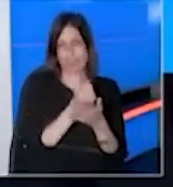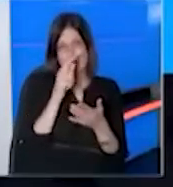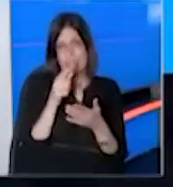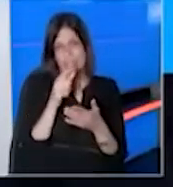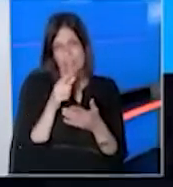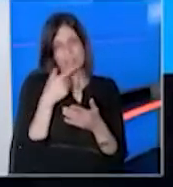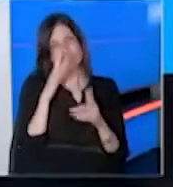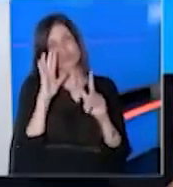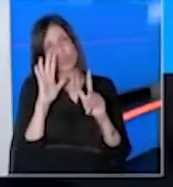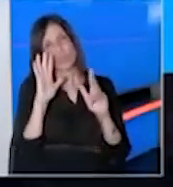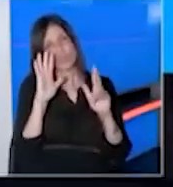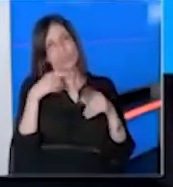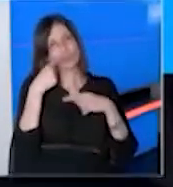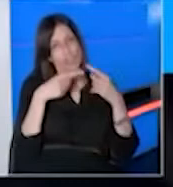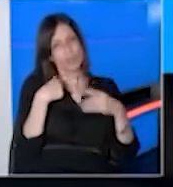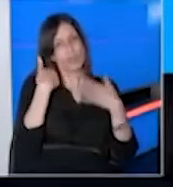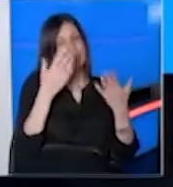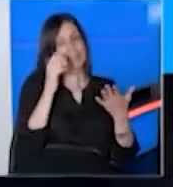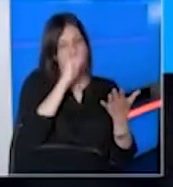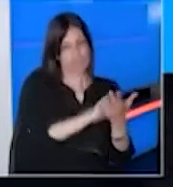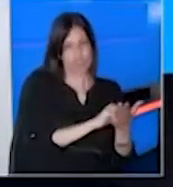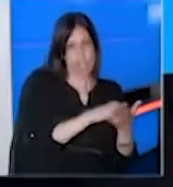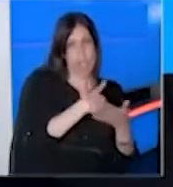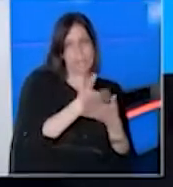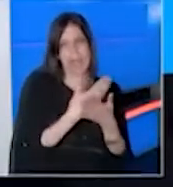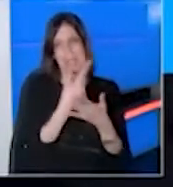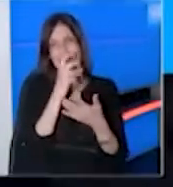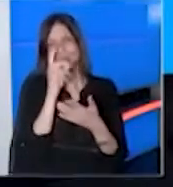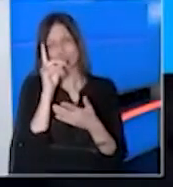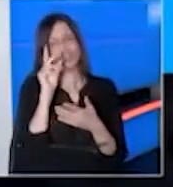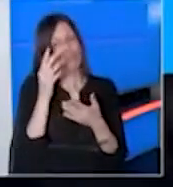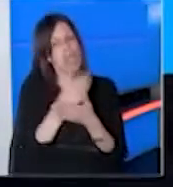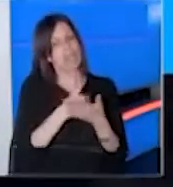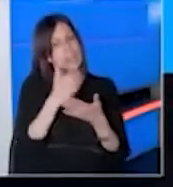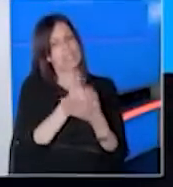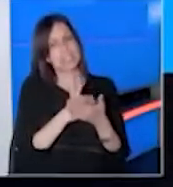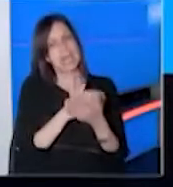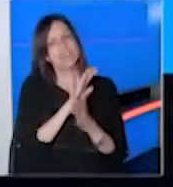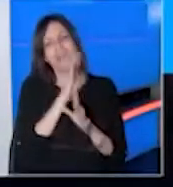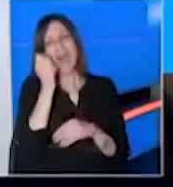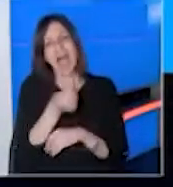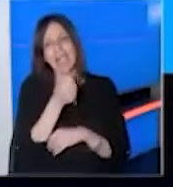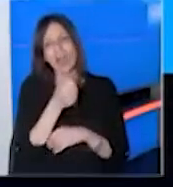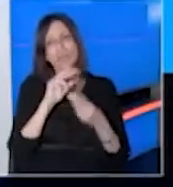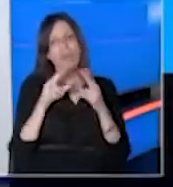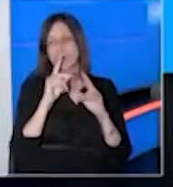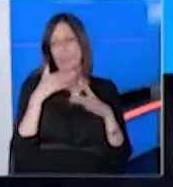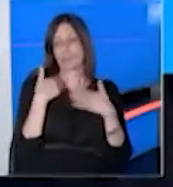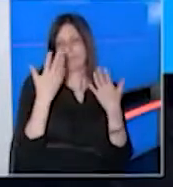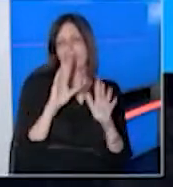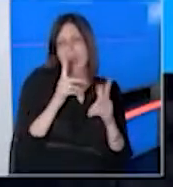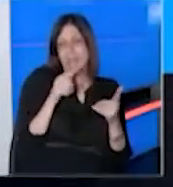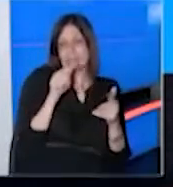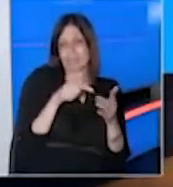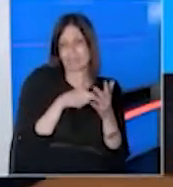מהוון את זה, 7-8 שנים נותן להשקעה בפאנלים, מחלק על 20 שנה, יש לך הכנסה שאף חקלאות בעולם לא תביא אותה. למה את זה,